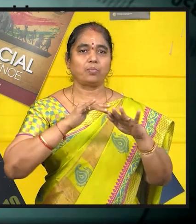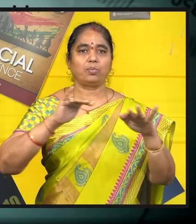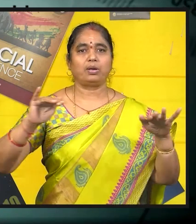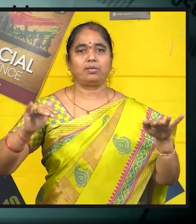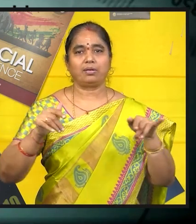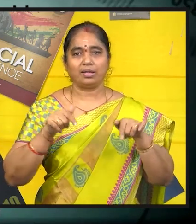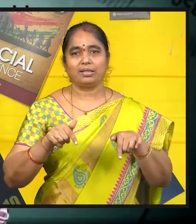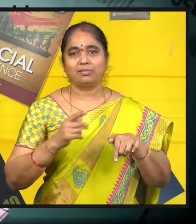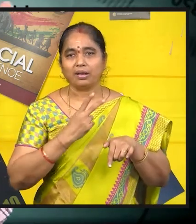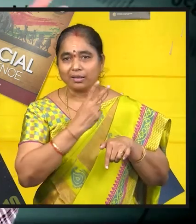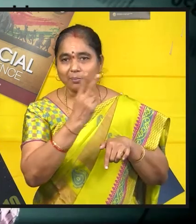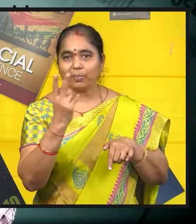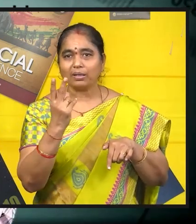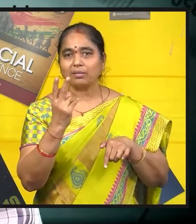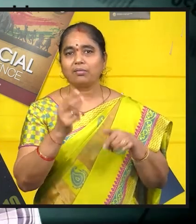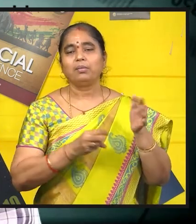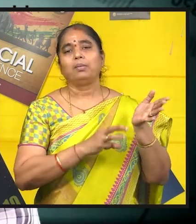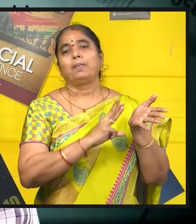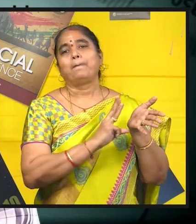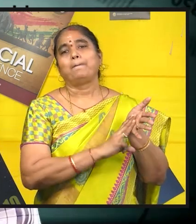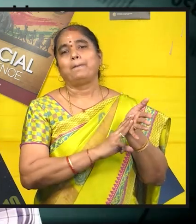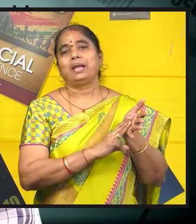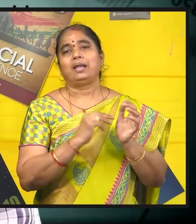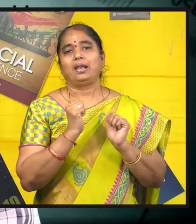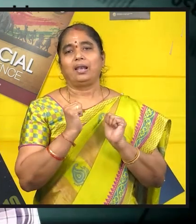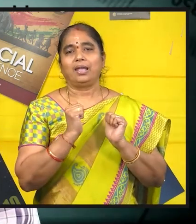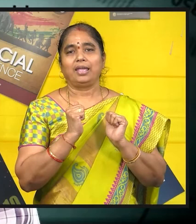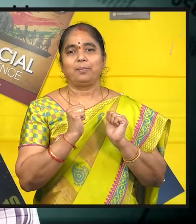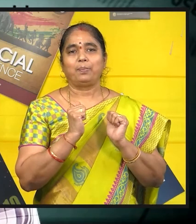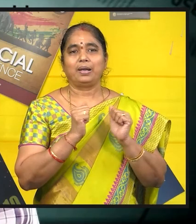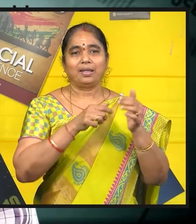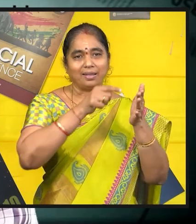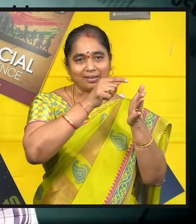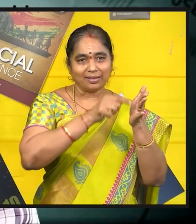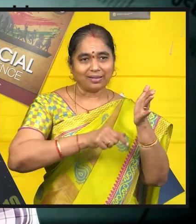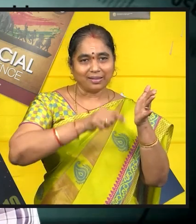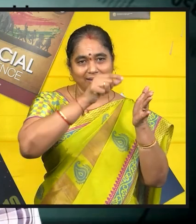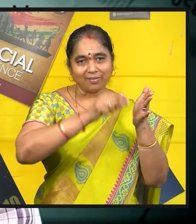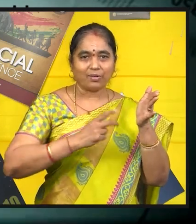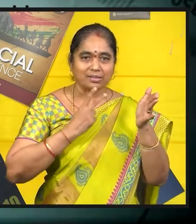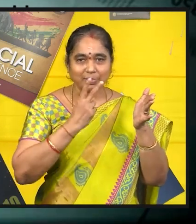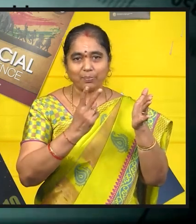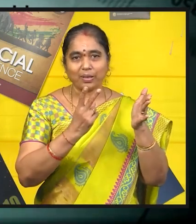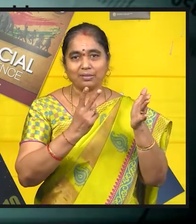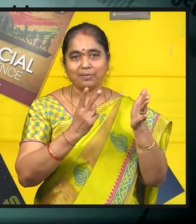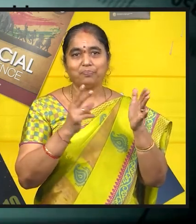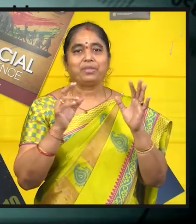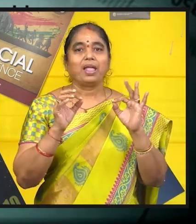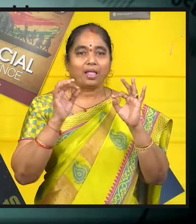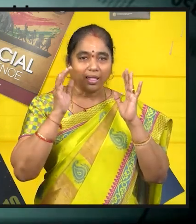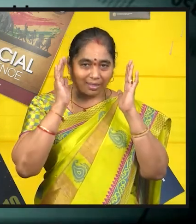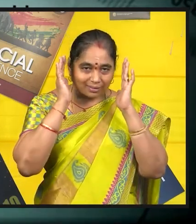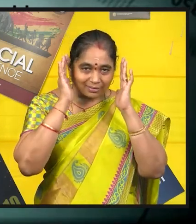செல்வங்களே, நீங்கள் இதுவரைக்கும் நம்ம பார்த்தோம் தனிமங்கள் எவ்வாறு வரிசைப்படுத்தப்படுகிறது என்ற